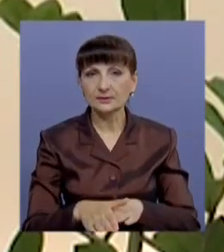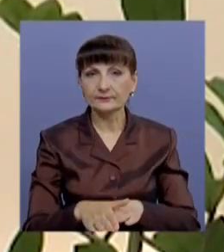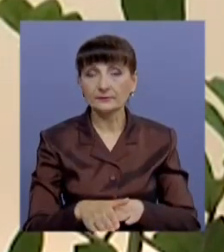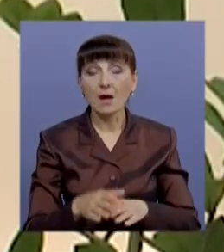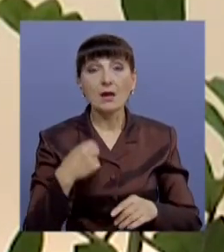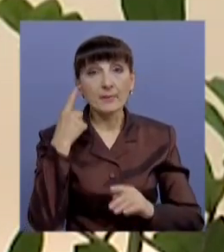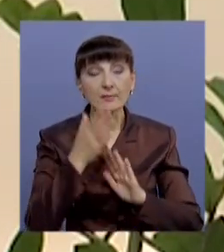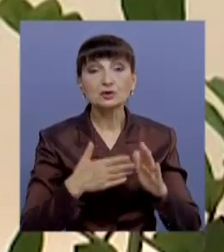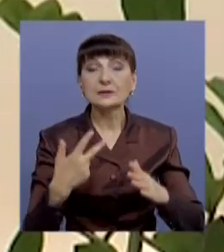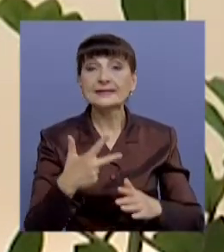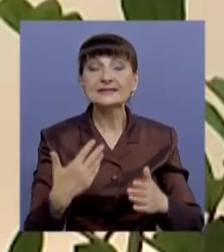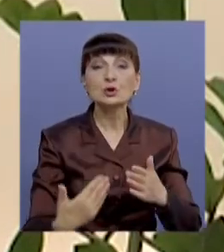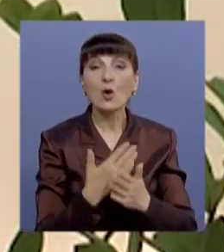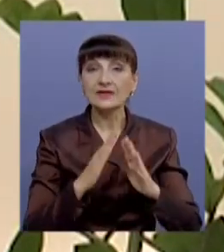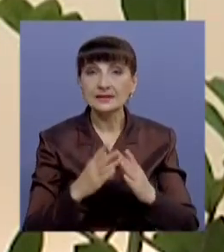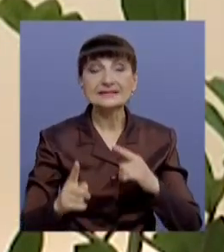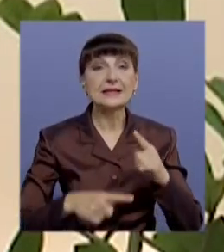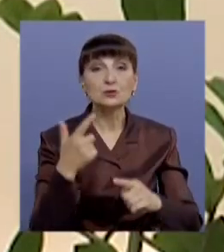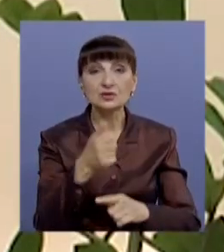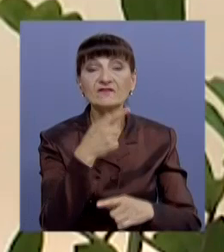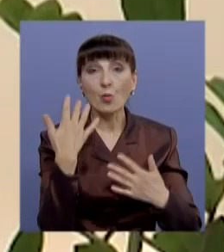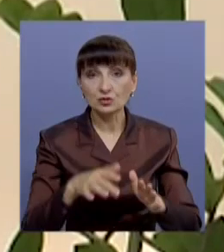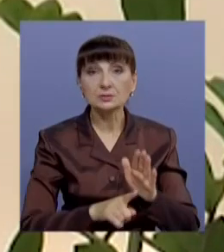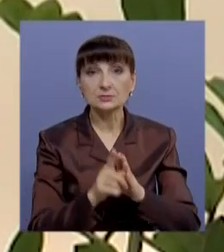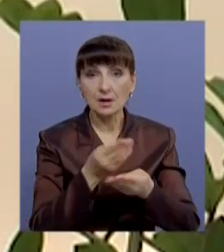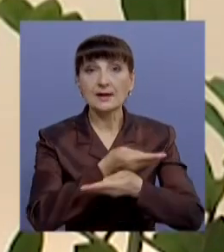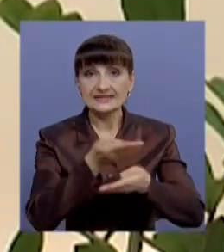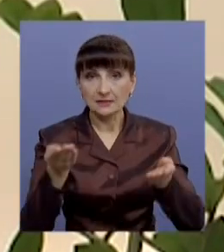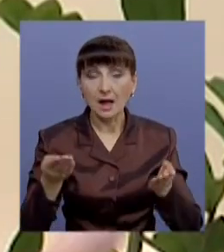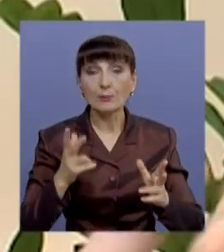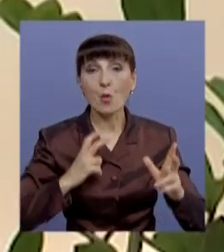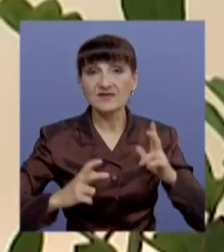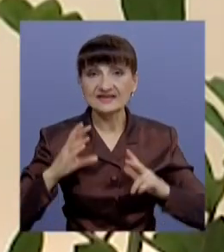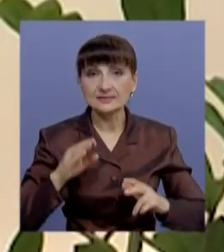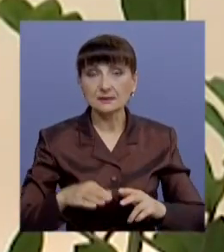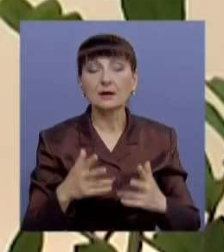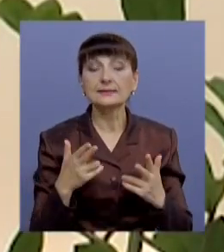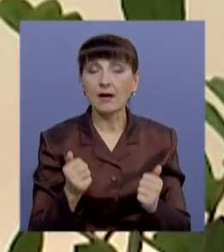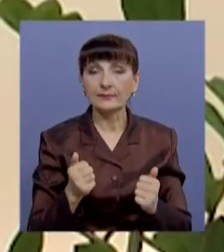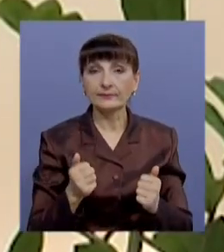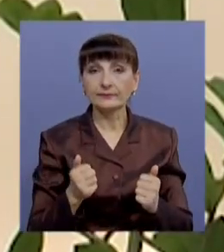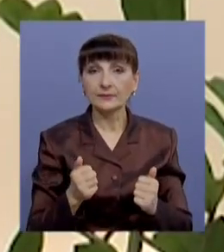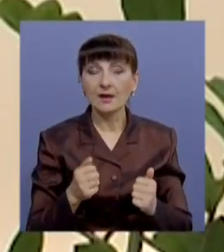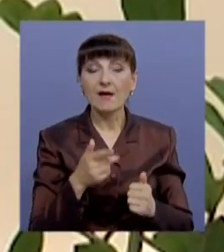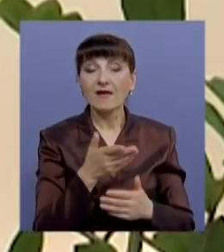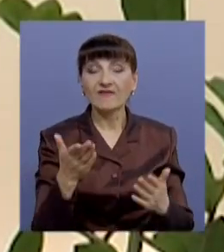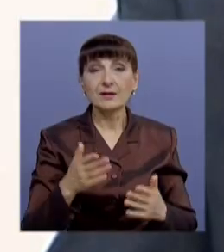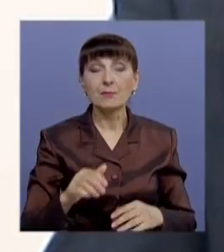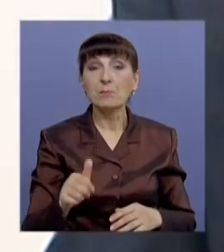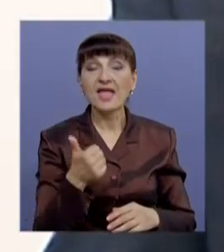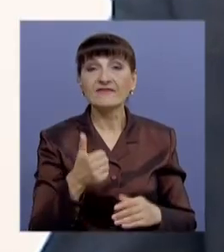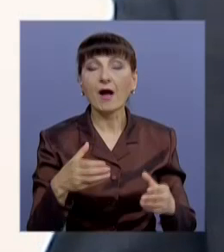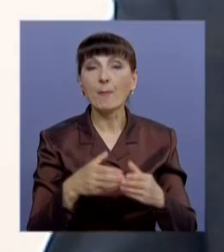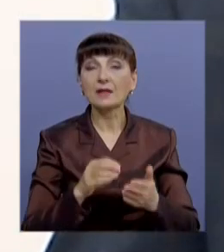понимаю, 30 новых книг на следующей неделе вы уже начнете потихоньку рассылать по университетам, да? Да, вот вы практически первая